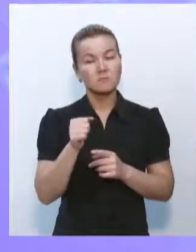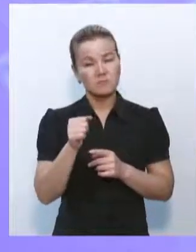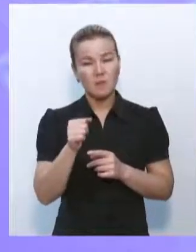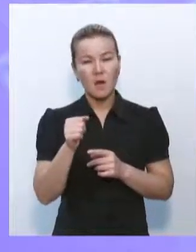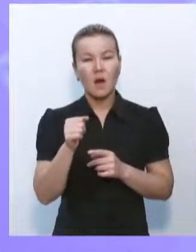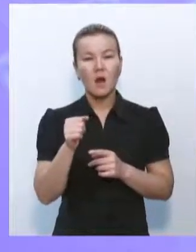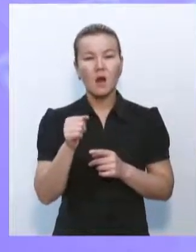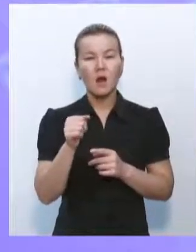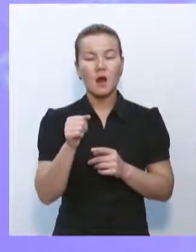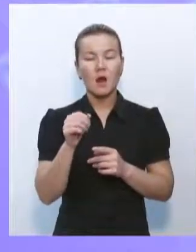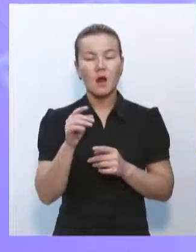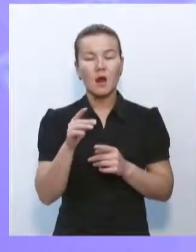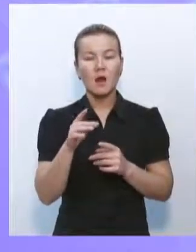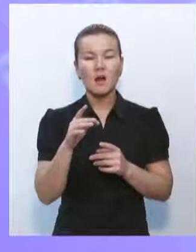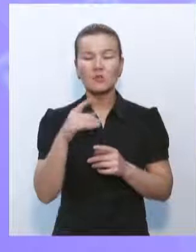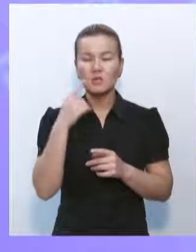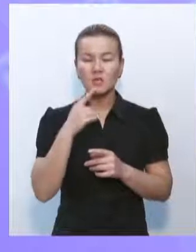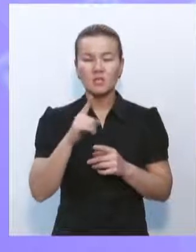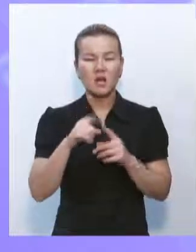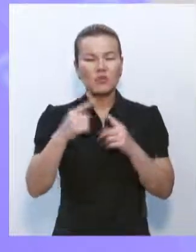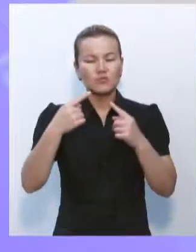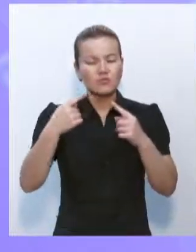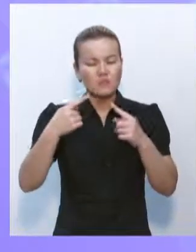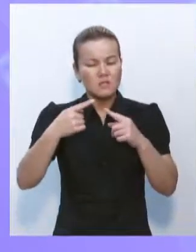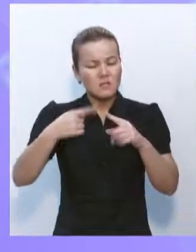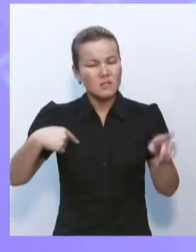о совершенно разных растениях.